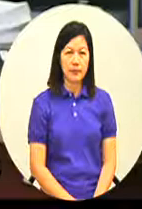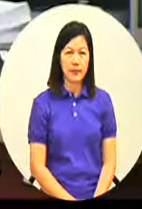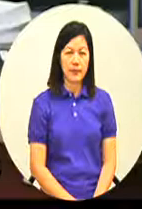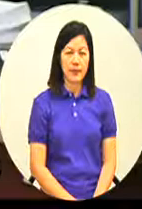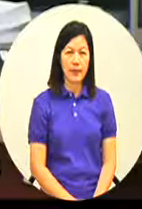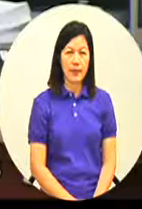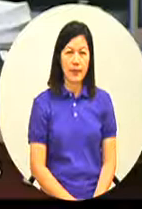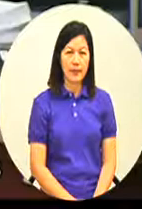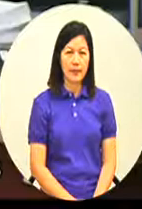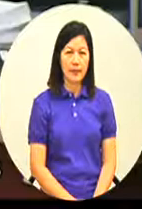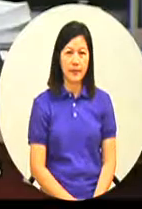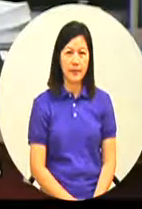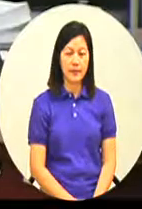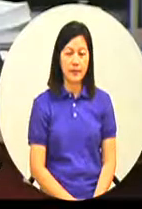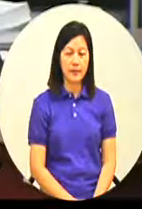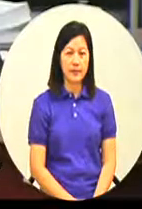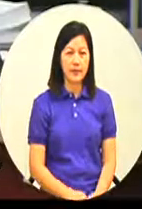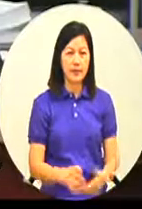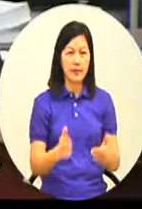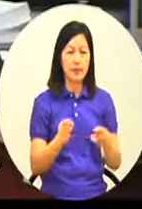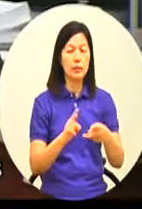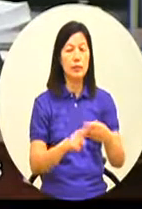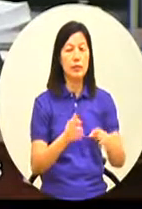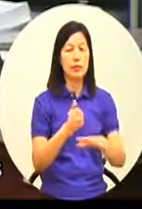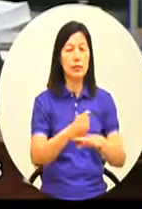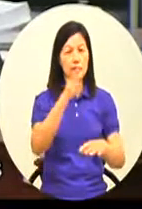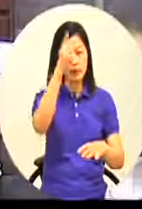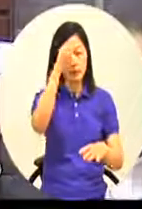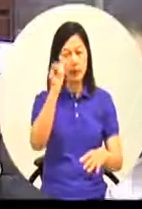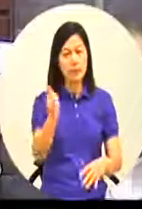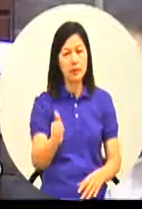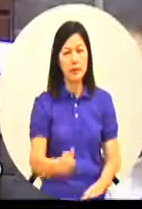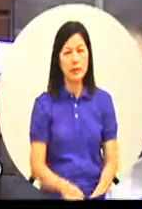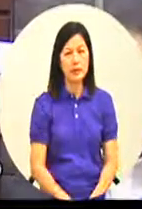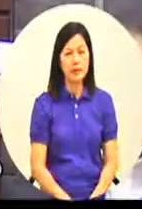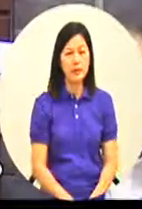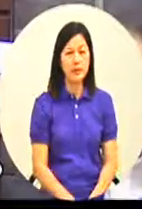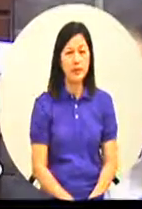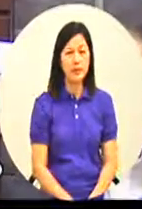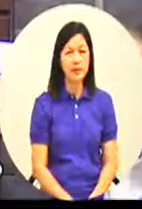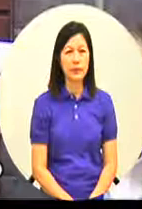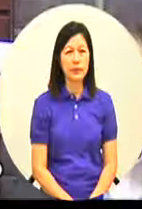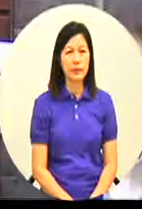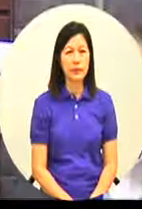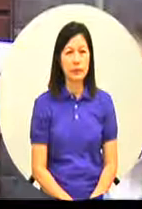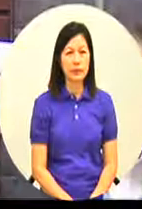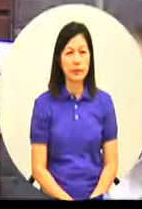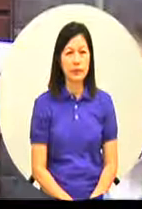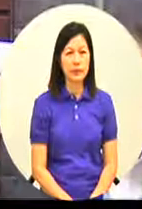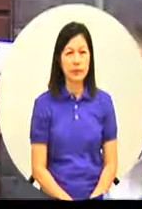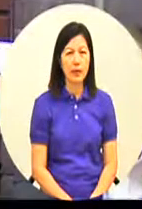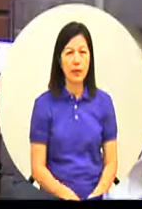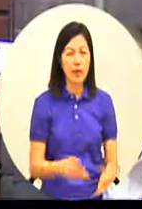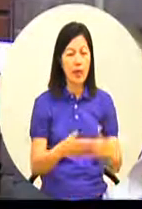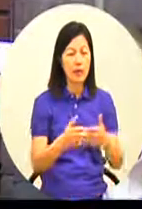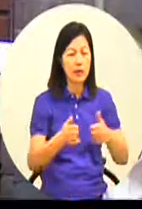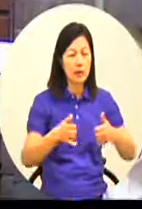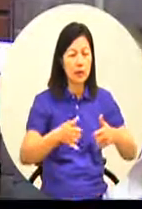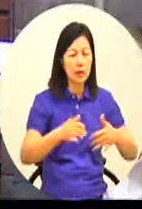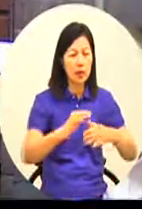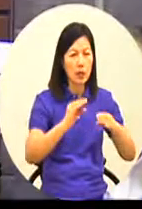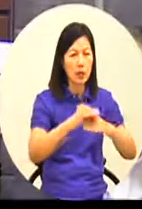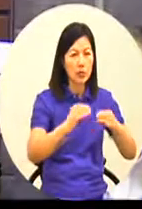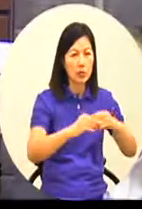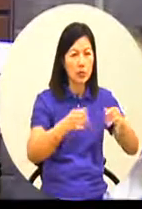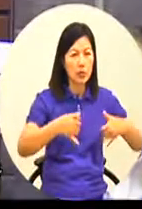局长耽误。 谢谢主席，谢谢黄议员吼。伊原来讲斜砖路个雨豆树吼，确实种了